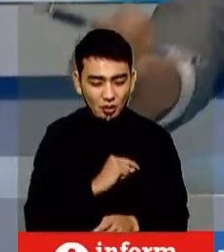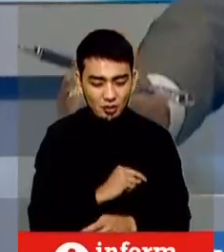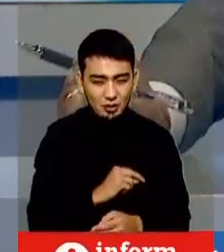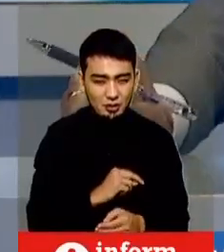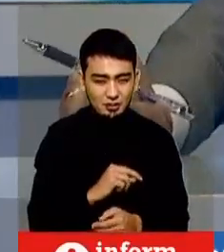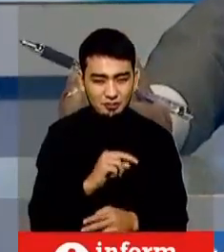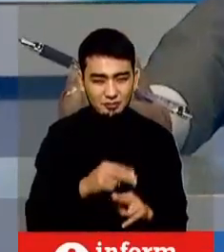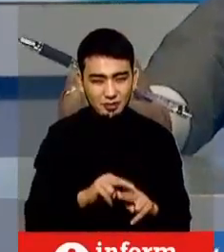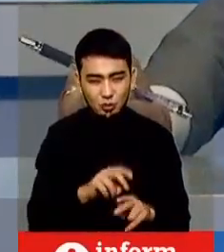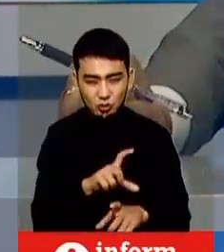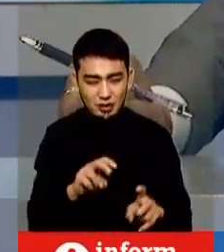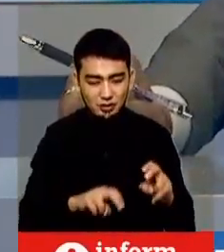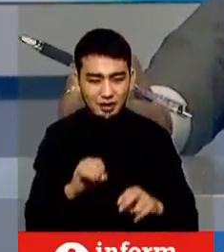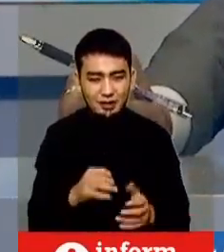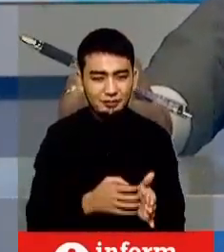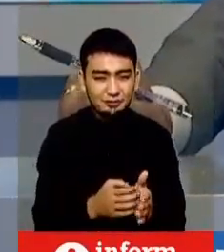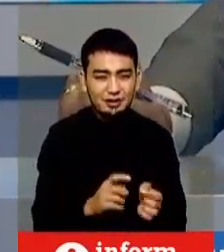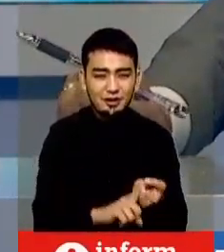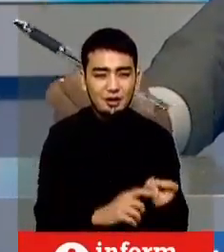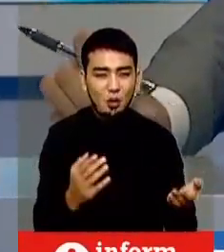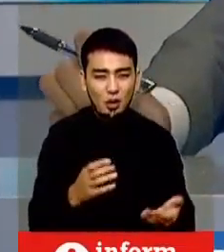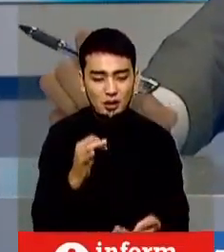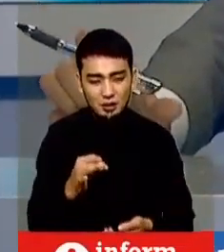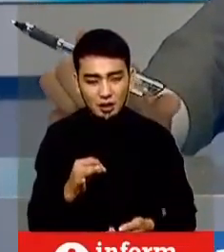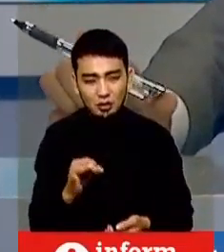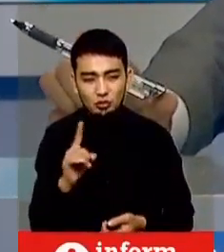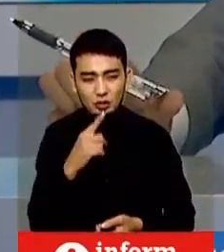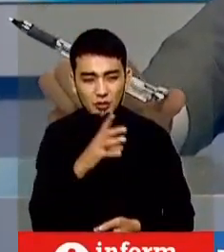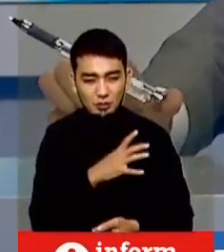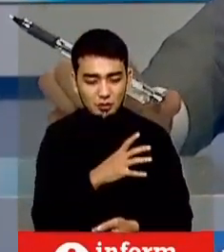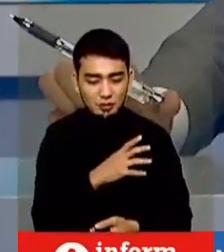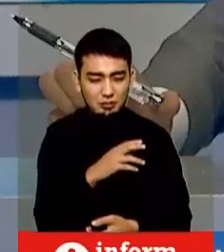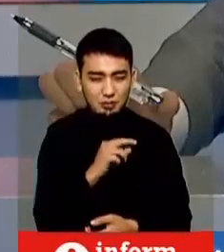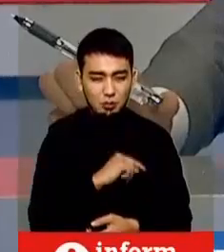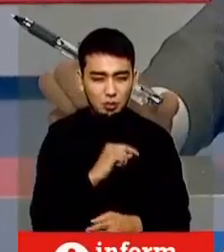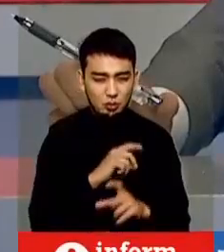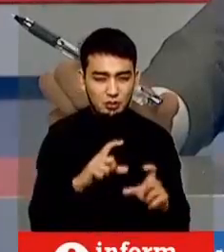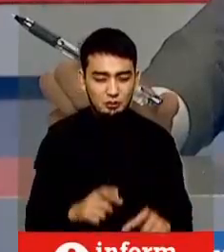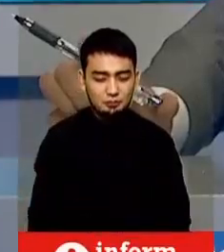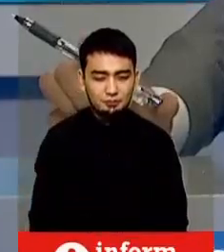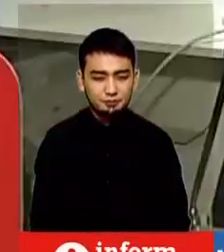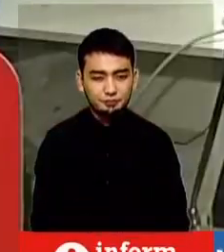чем связан дефицит и что думают на этот счет действующие специалисты, узнавали наши корреспонденты.